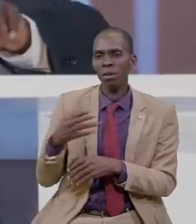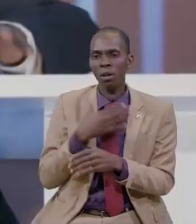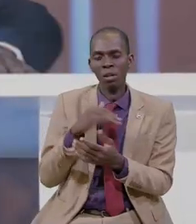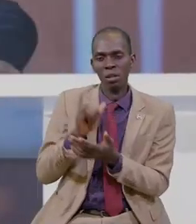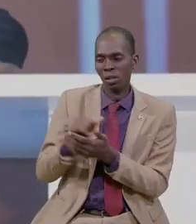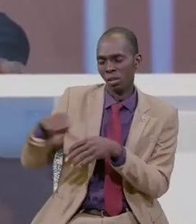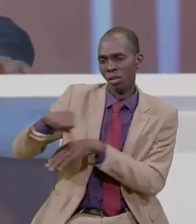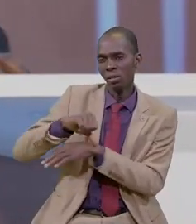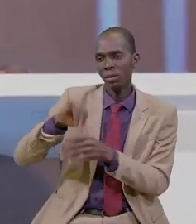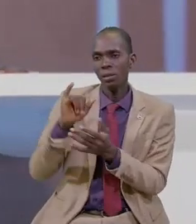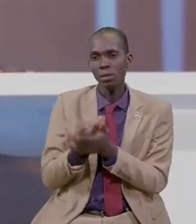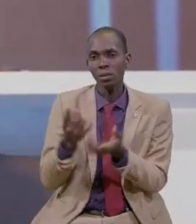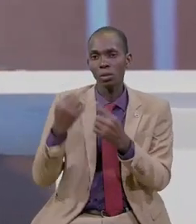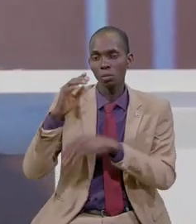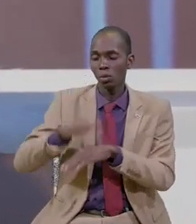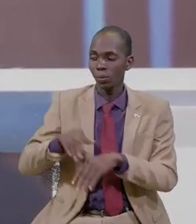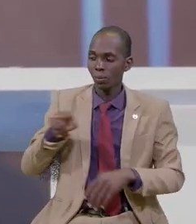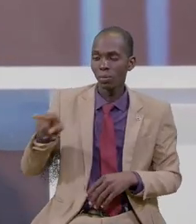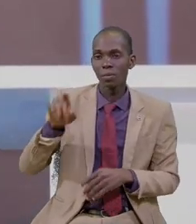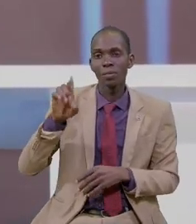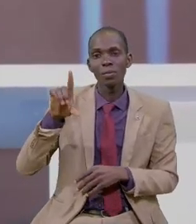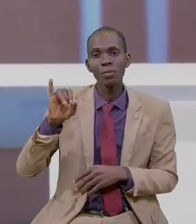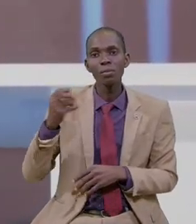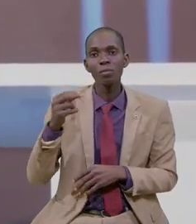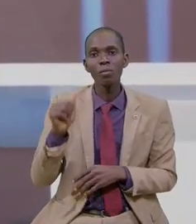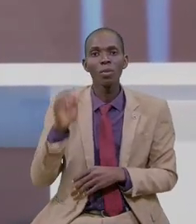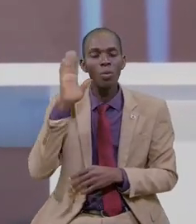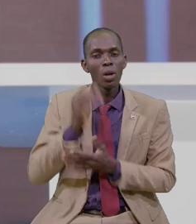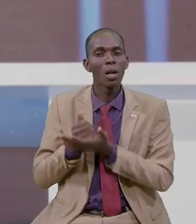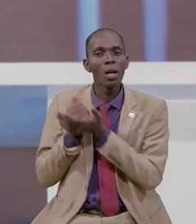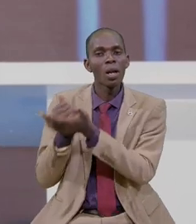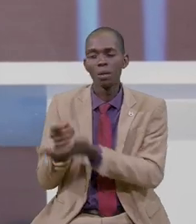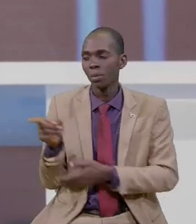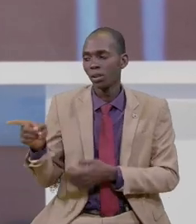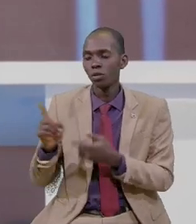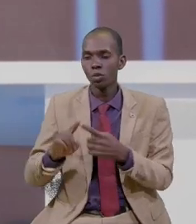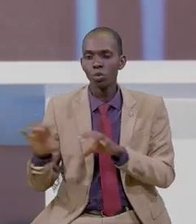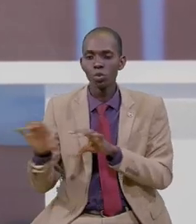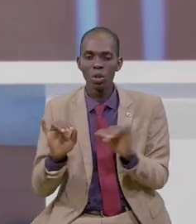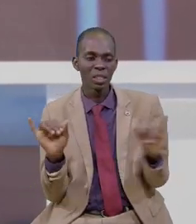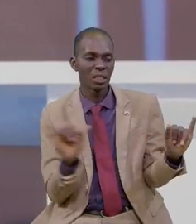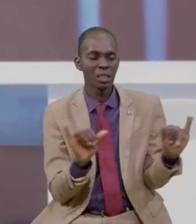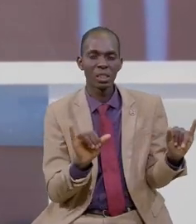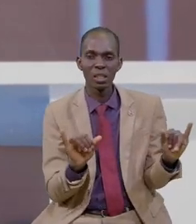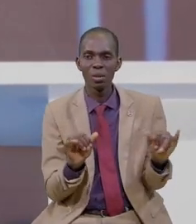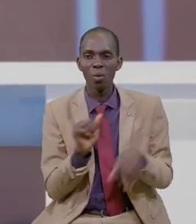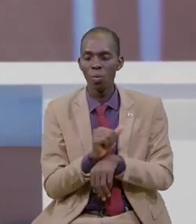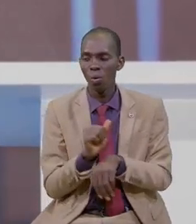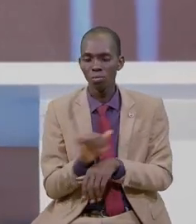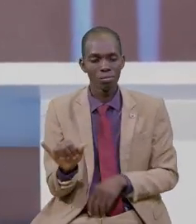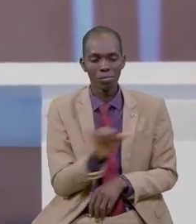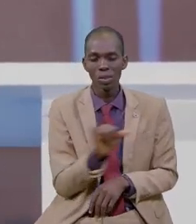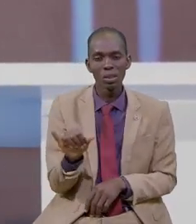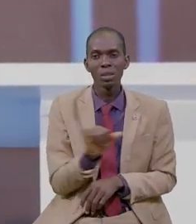viendra sur Élisée l'amènera à faire les œuvres similaires qu'Élie